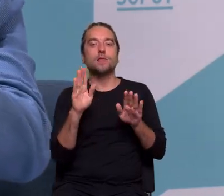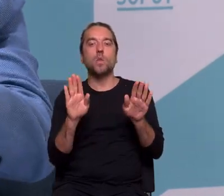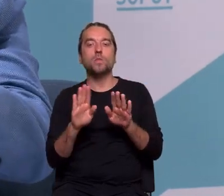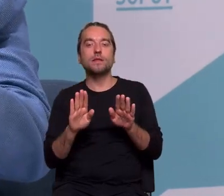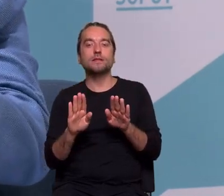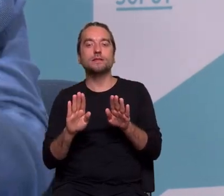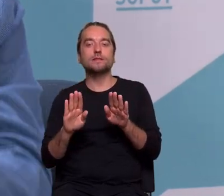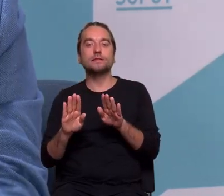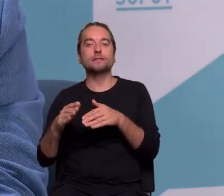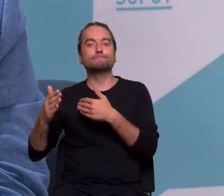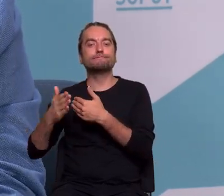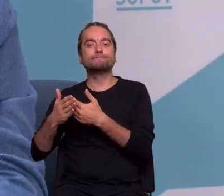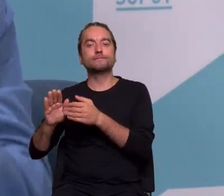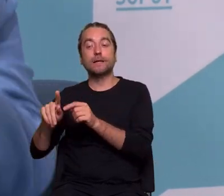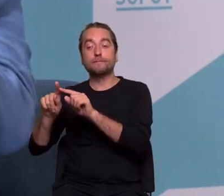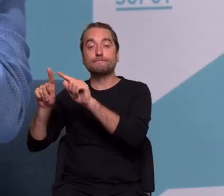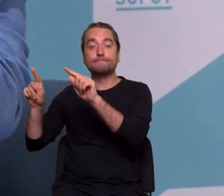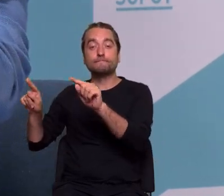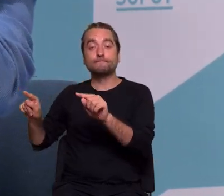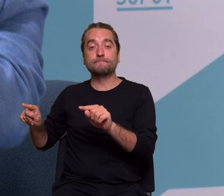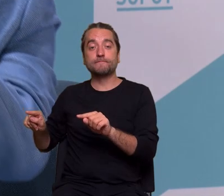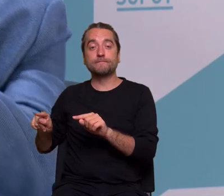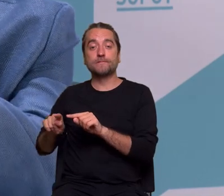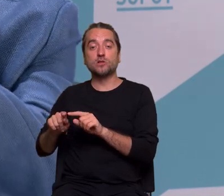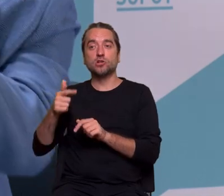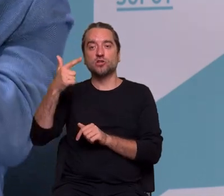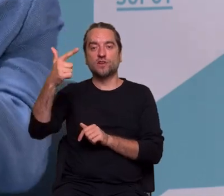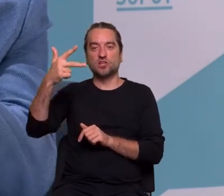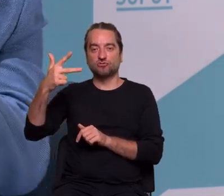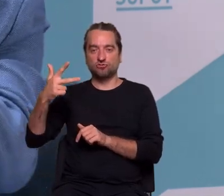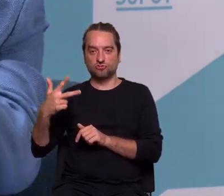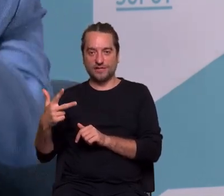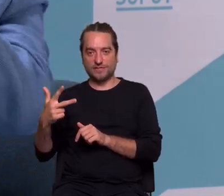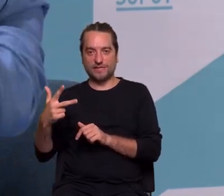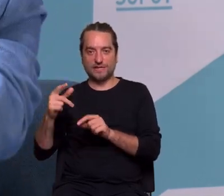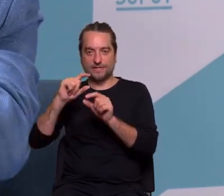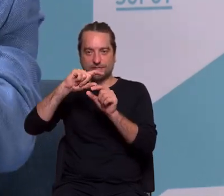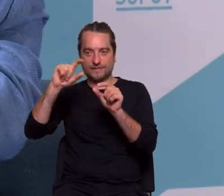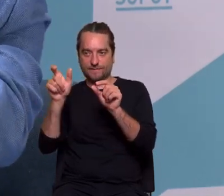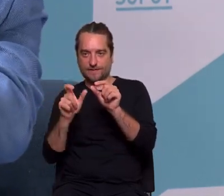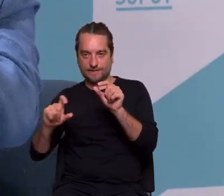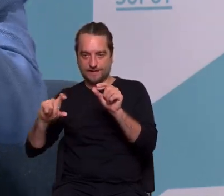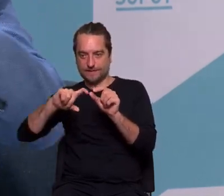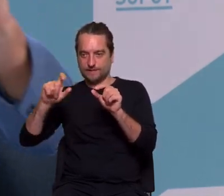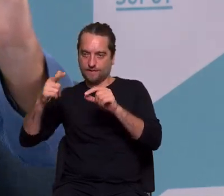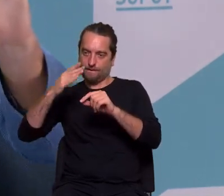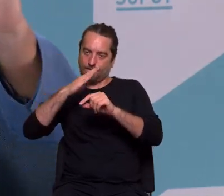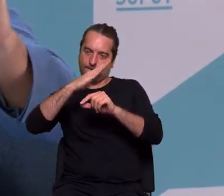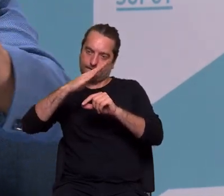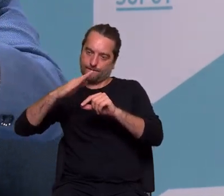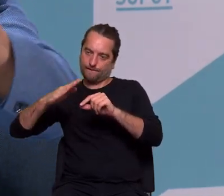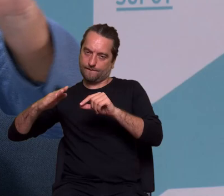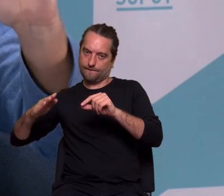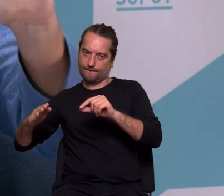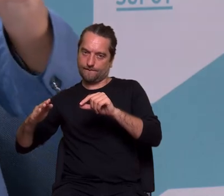z boku został odsłonięty taki, powiedzmy, 2/3 swastyki po skosie, to znaczy ona się tam dokładnie wyłania